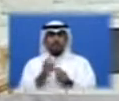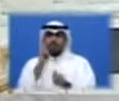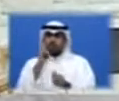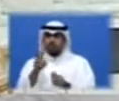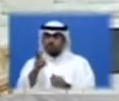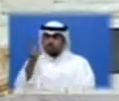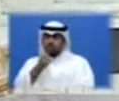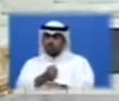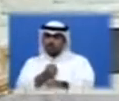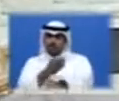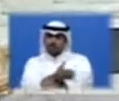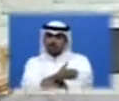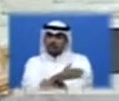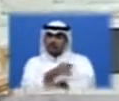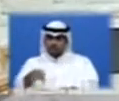يدخر جهدا في